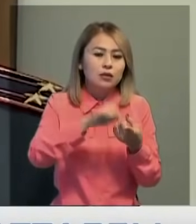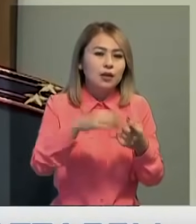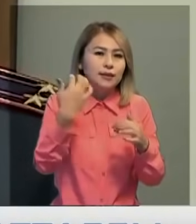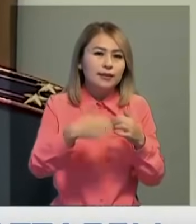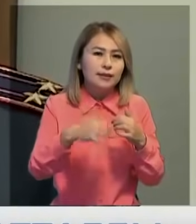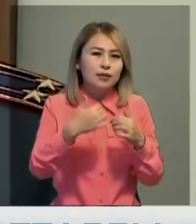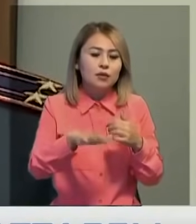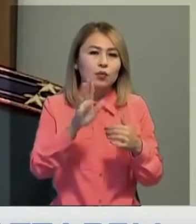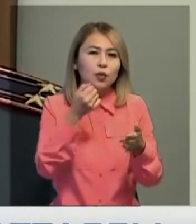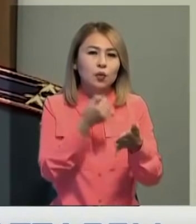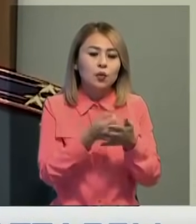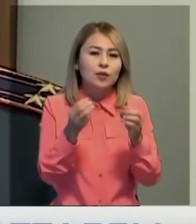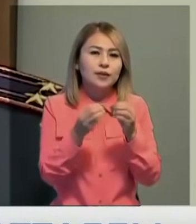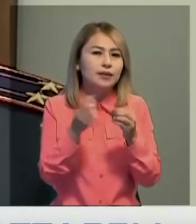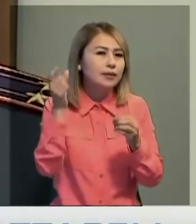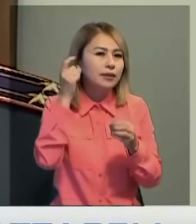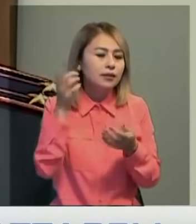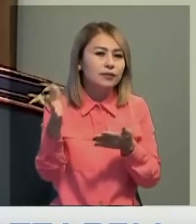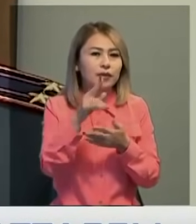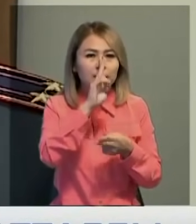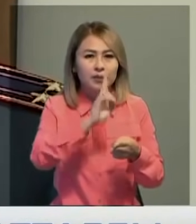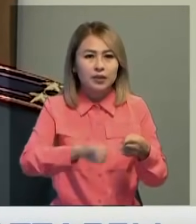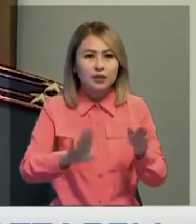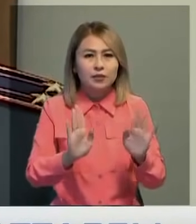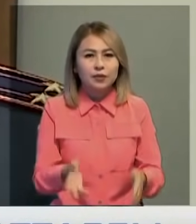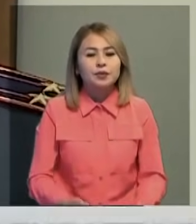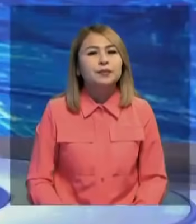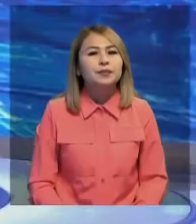есеппен 10 жылға дейін сотталып жиған мүлкінен айырылады.